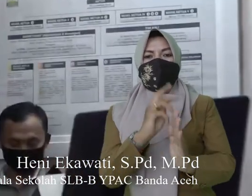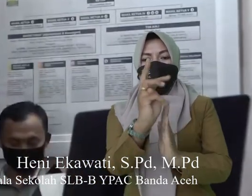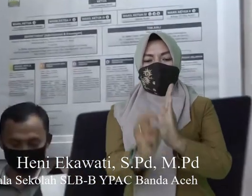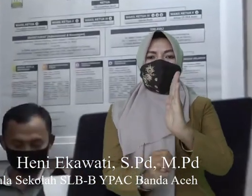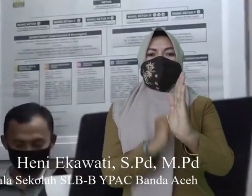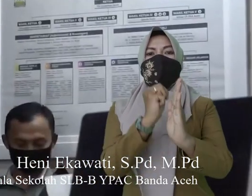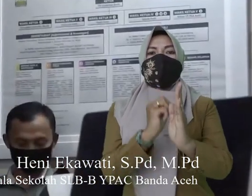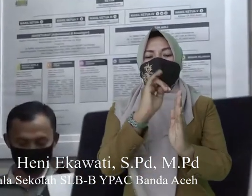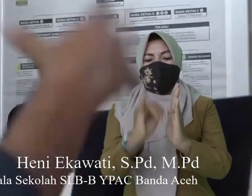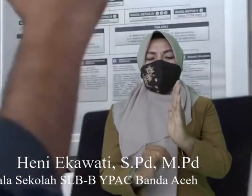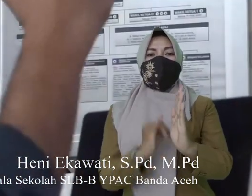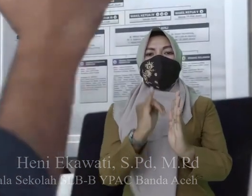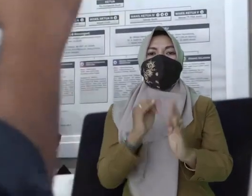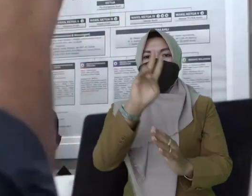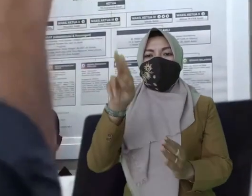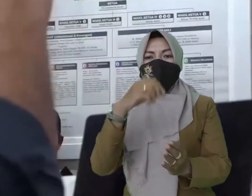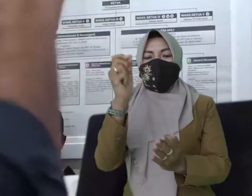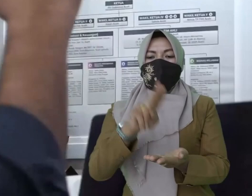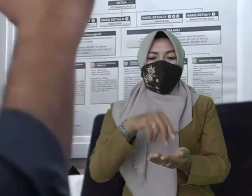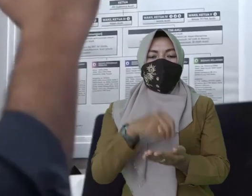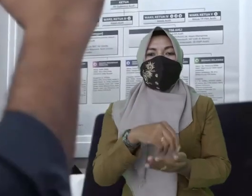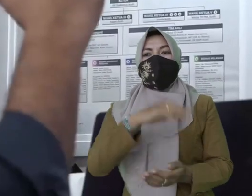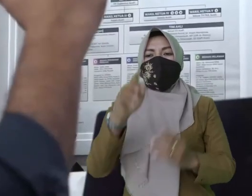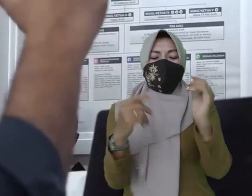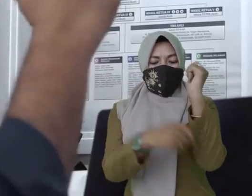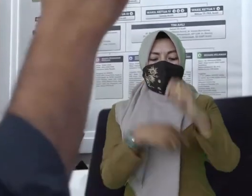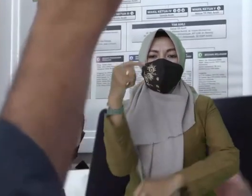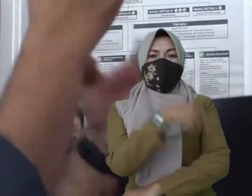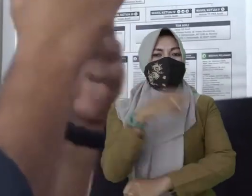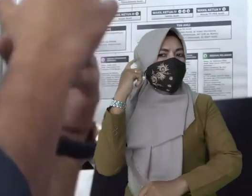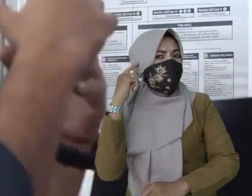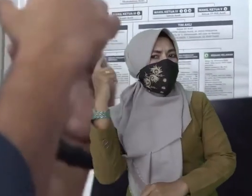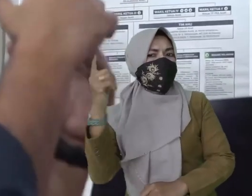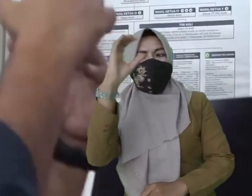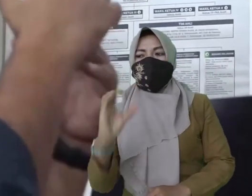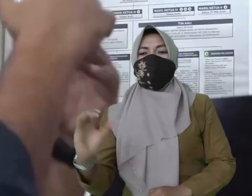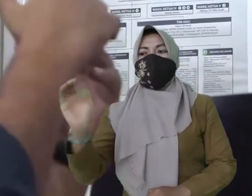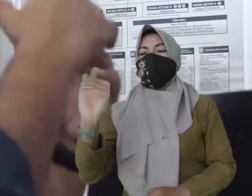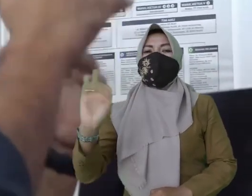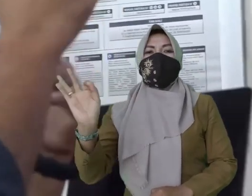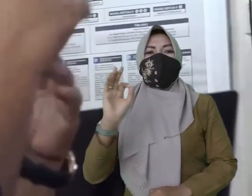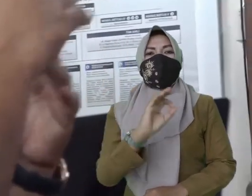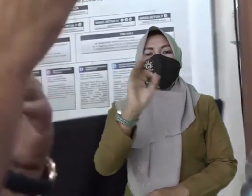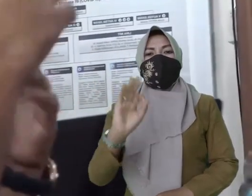Jadi sejak Desember ataupun sejak Januari 2020 hampir setiap hari kita mendengar